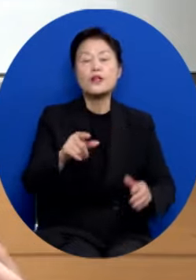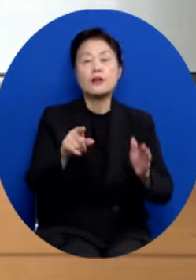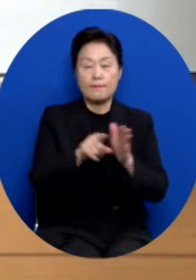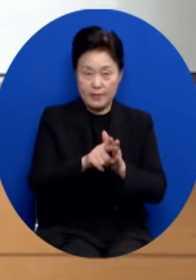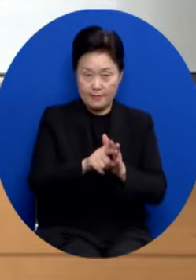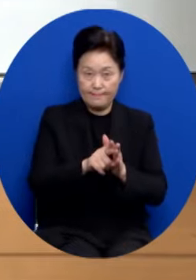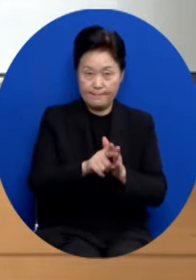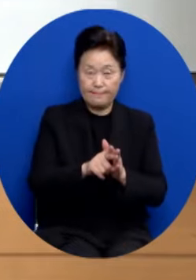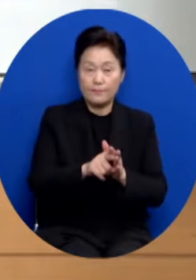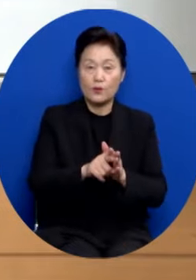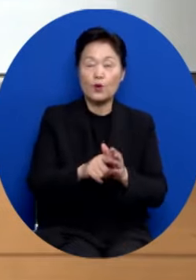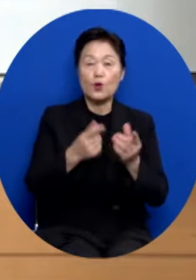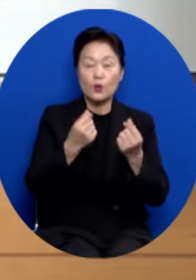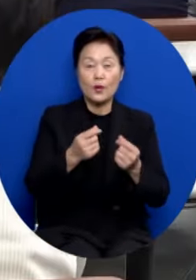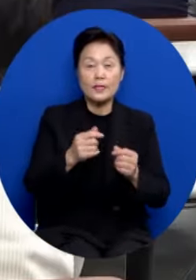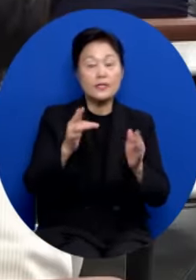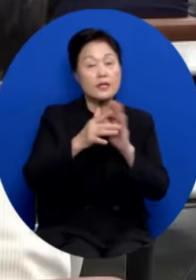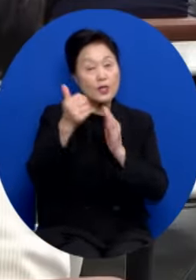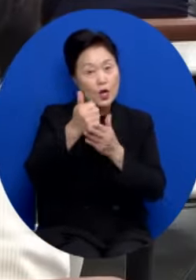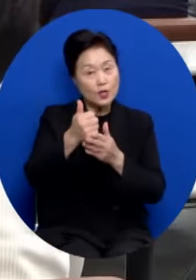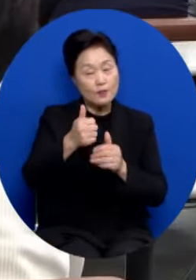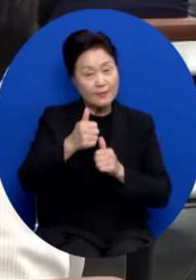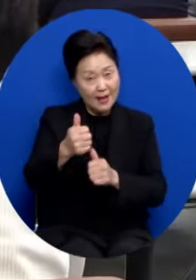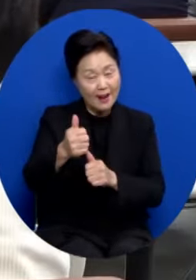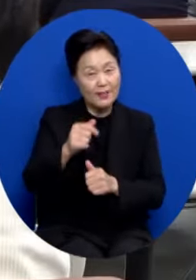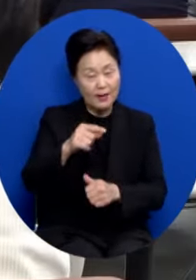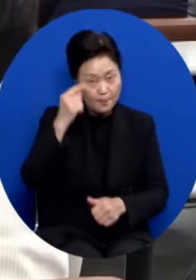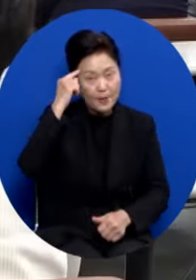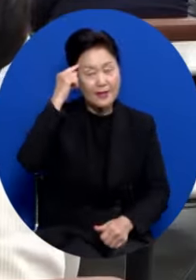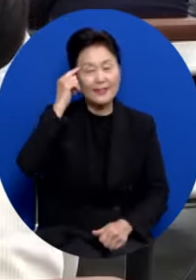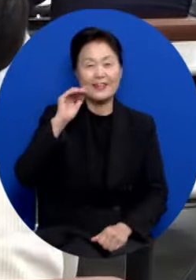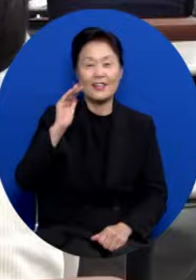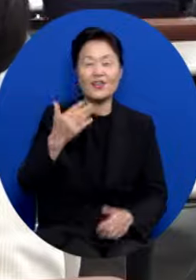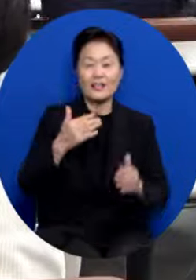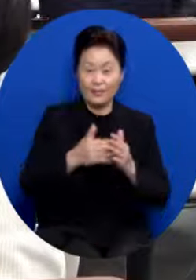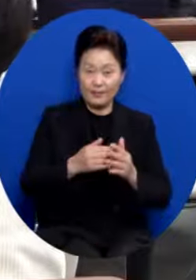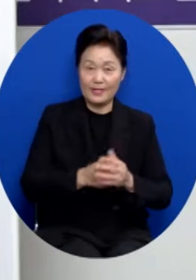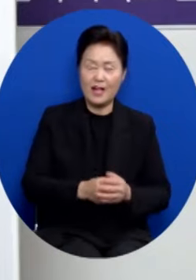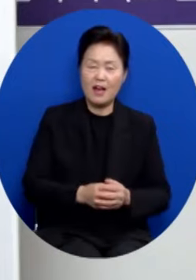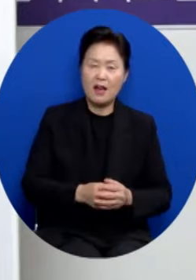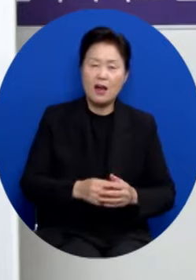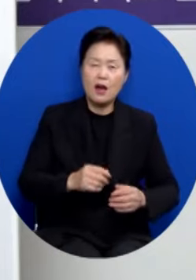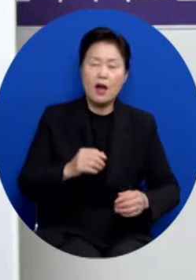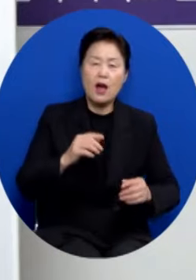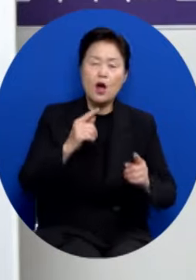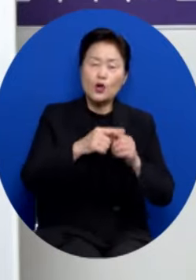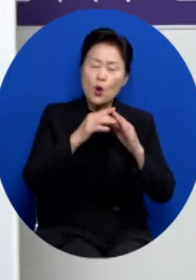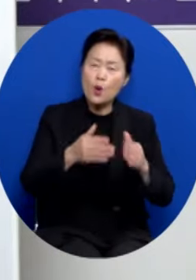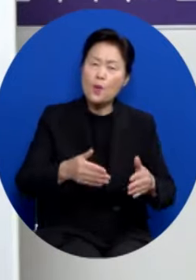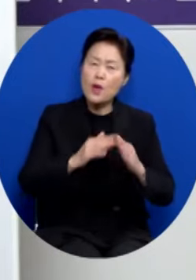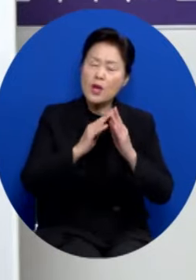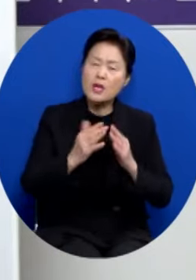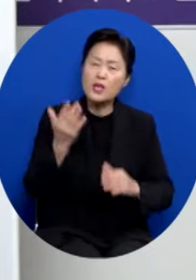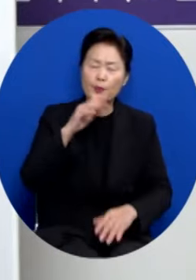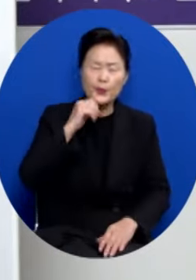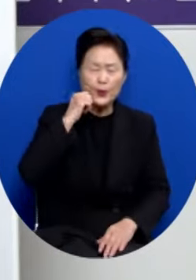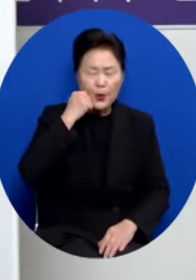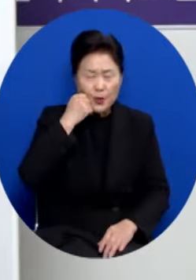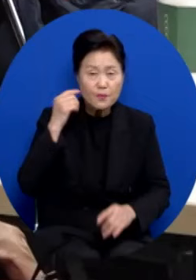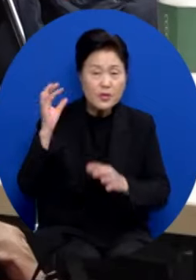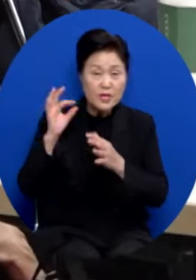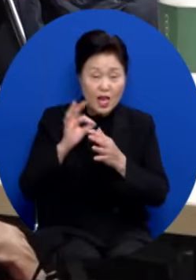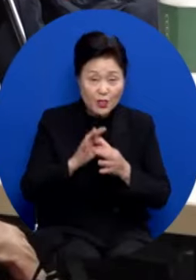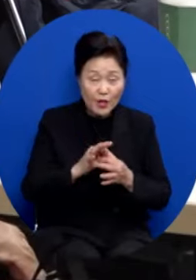예수를 따라가는 것임을 깨달았어요. 2006년 교회를 개척했지만 목회에 어려움을 겪던 한 목회자는 지난해부터